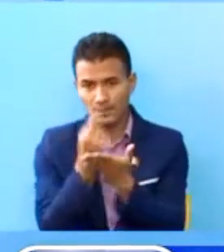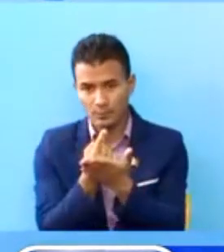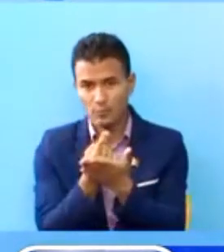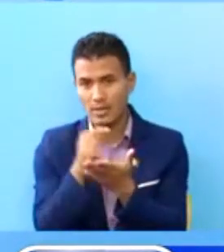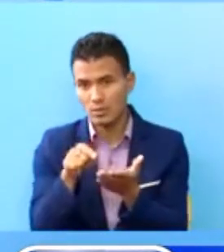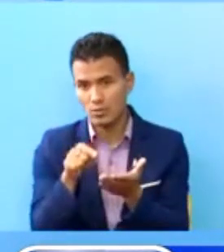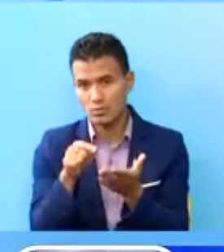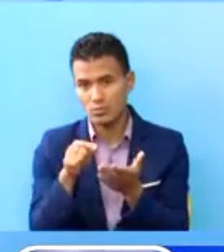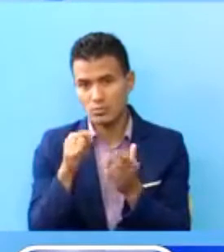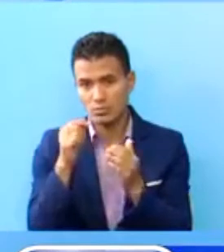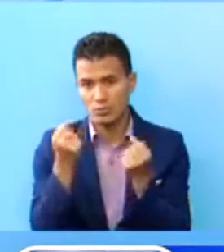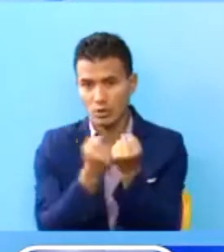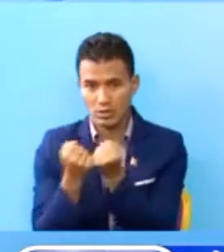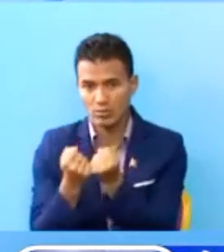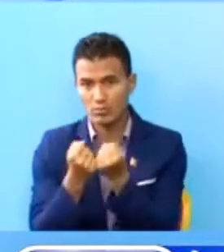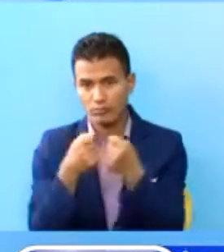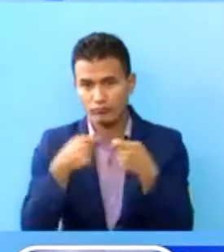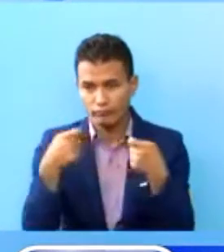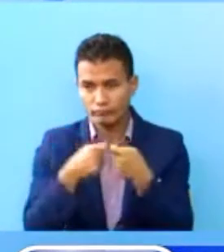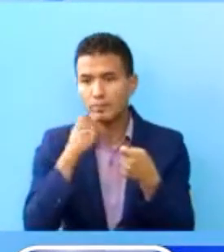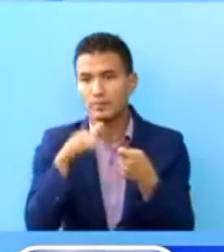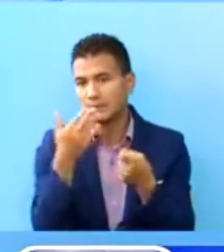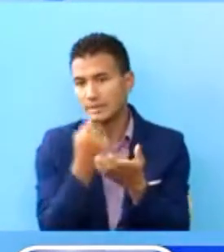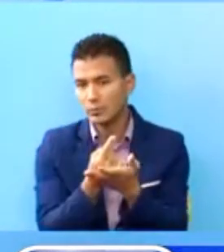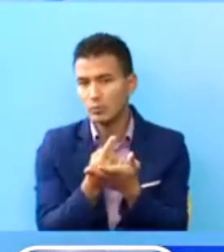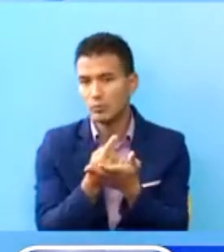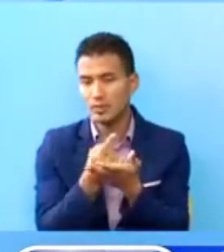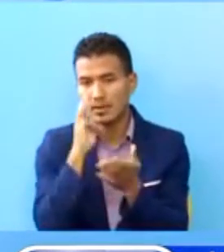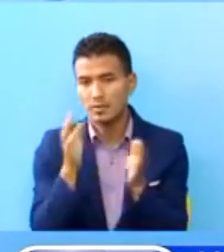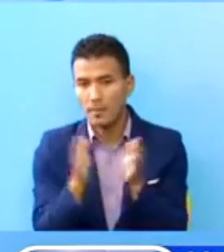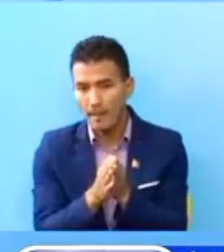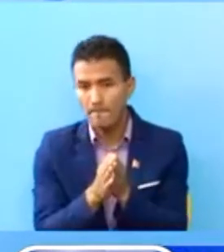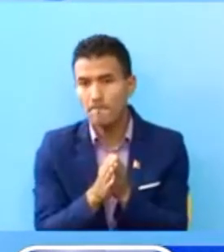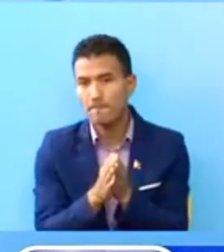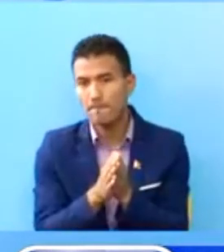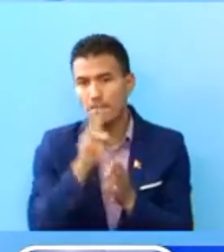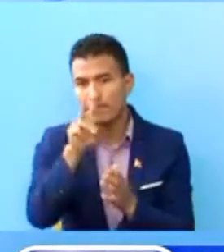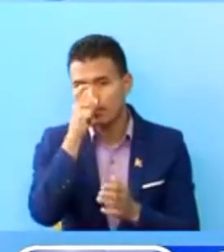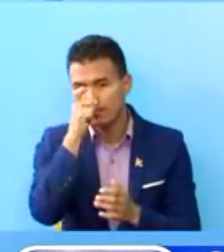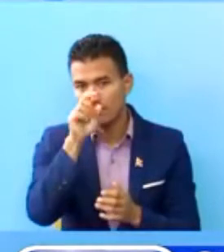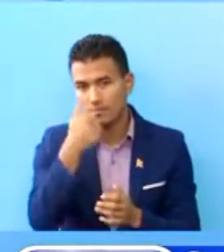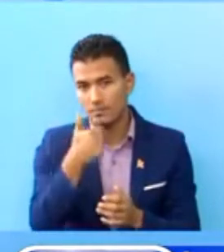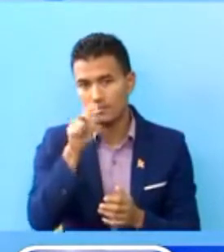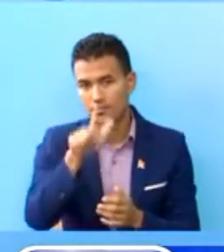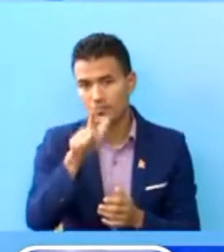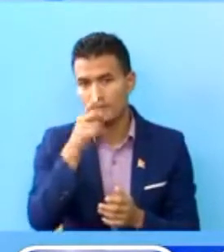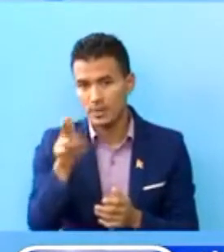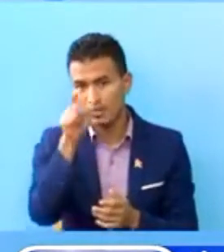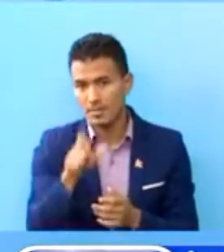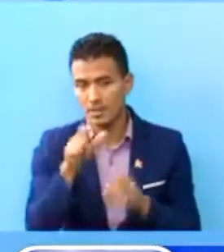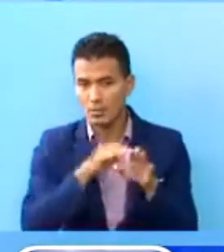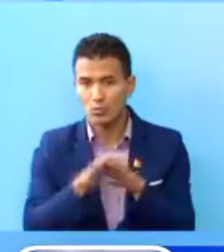यो लकडाउन अलि रिलिज भइसकेपछि अथवा काठमाडौँमा भएकासम्म जम्मी केसहरू भन्दा 267